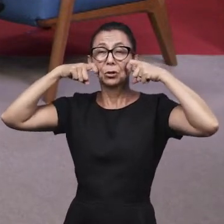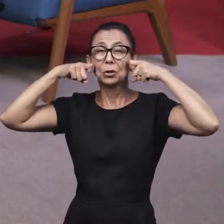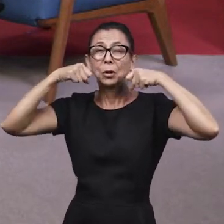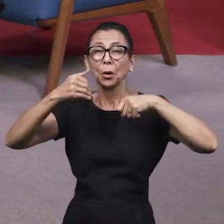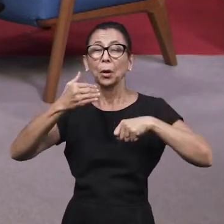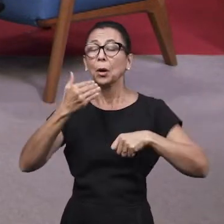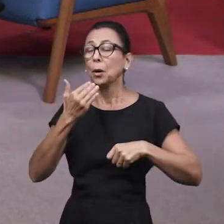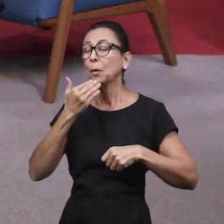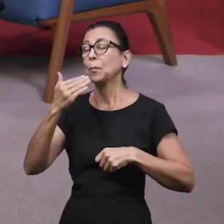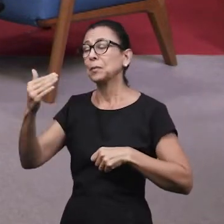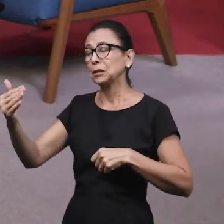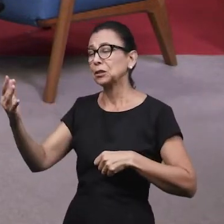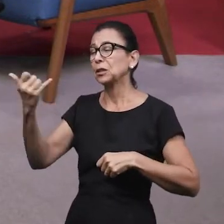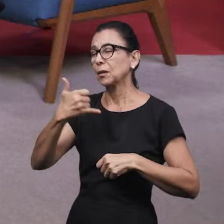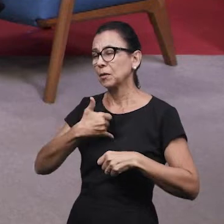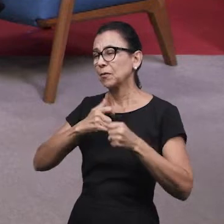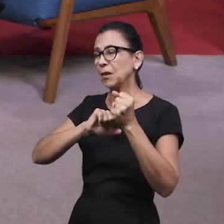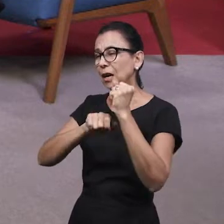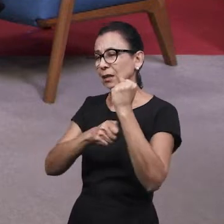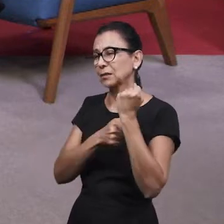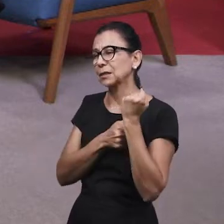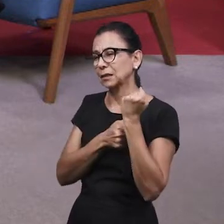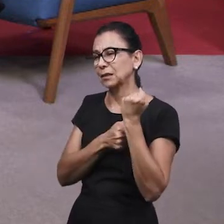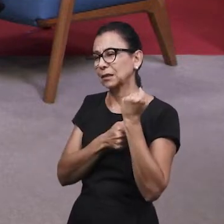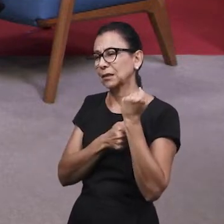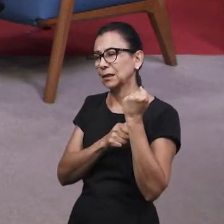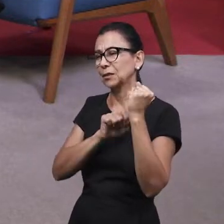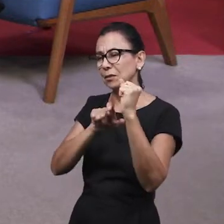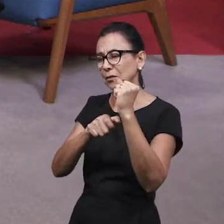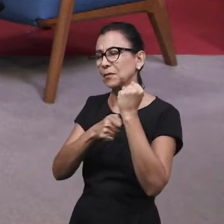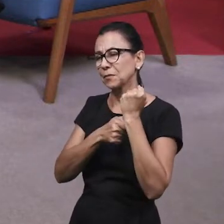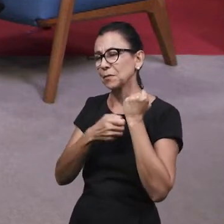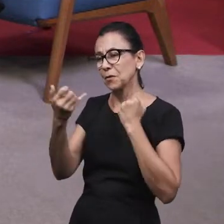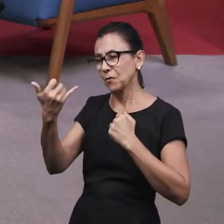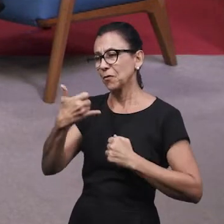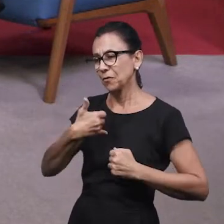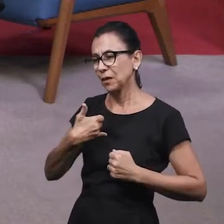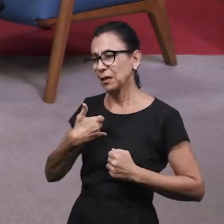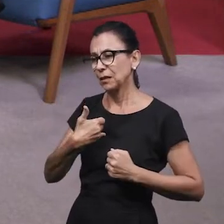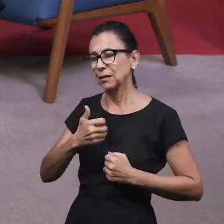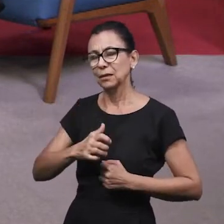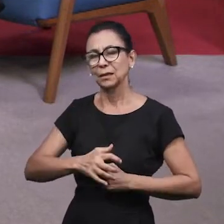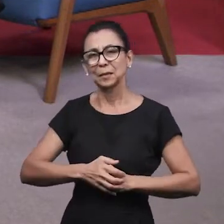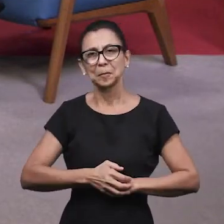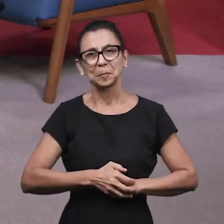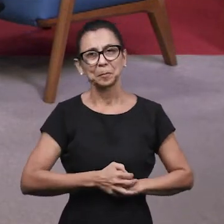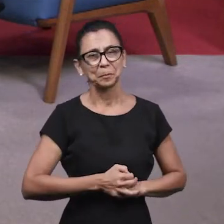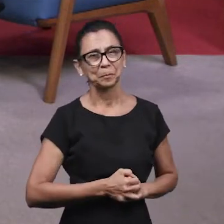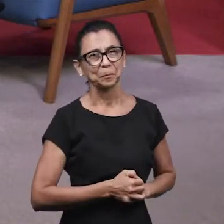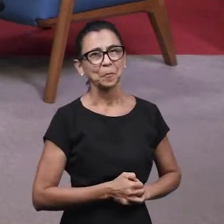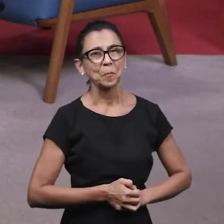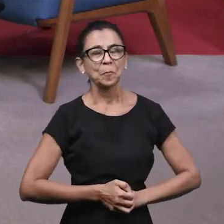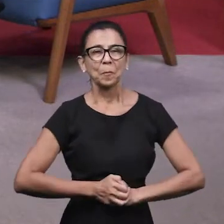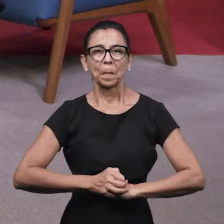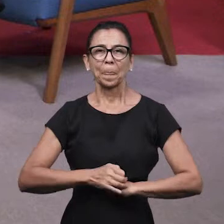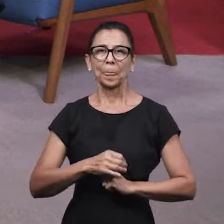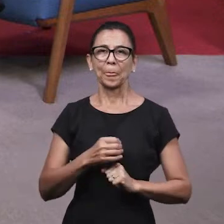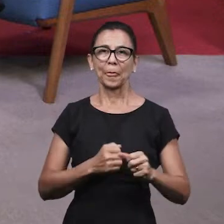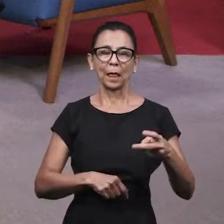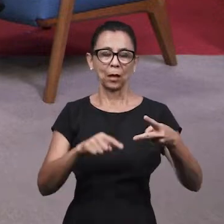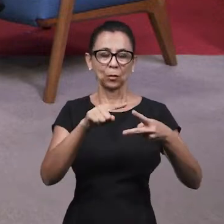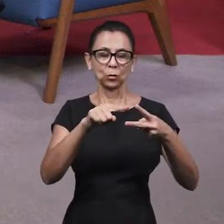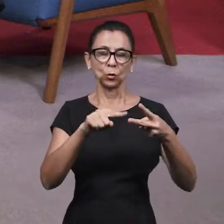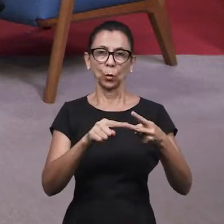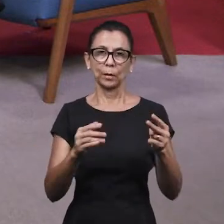C'est comme c'était deux étapes. Une, c'est de 3 jours, afin qu'on puisse toucher le mystère, entrer